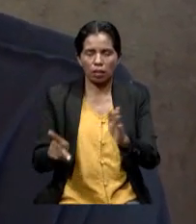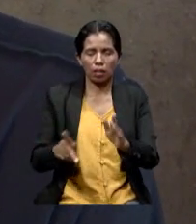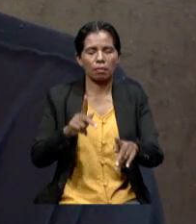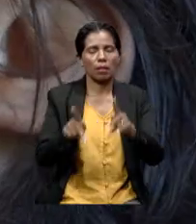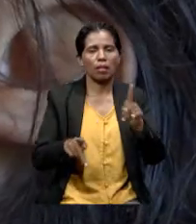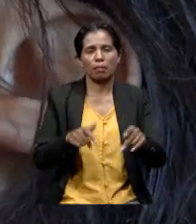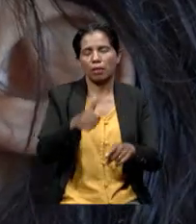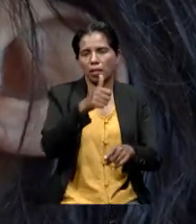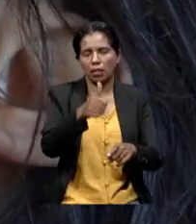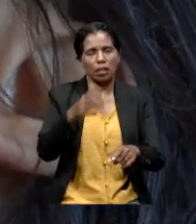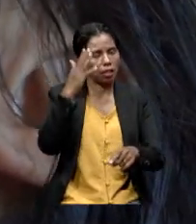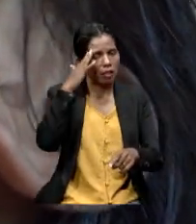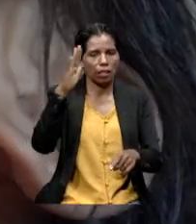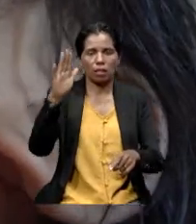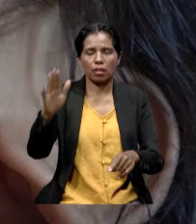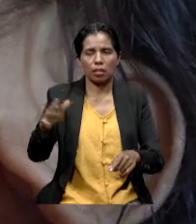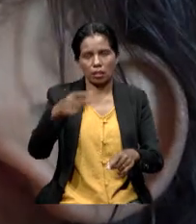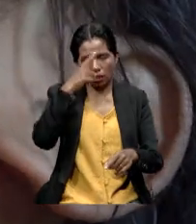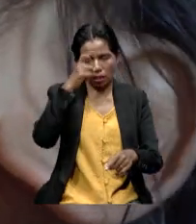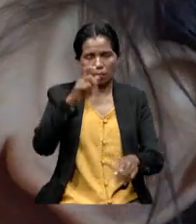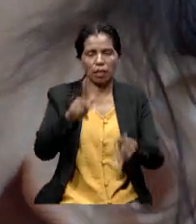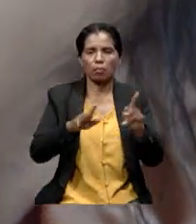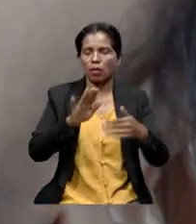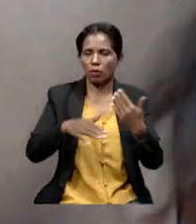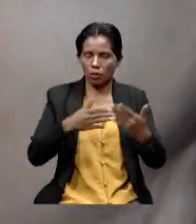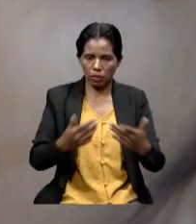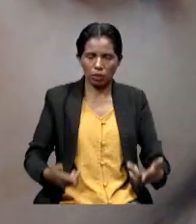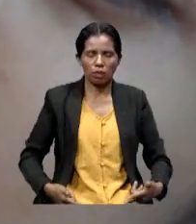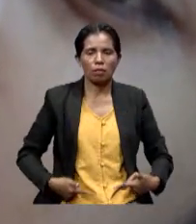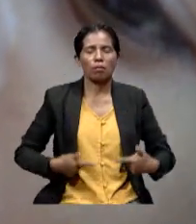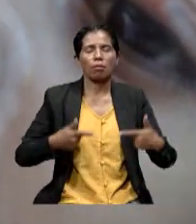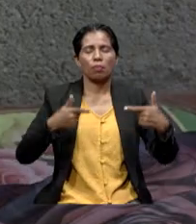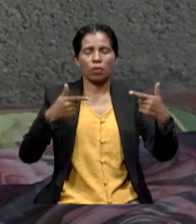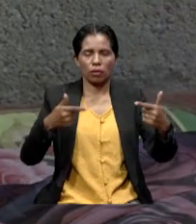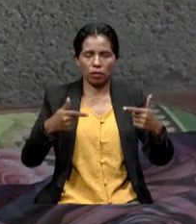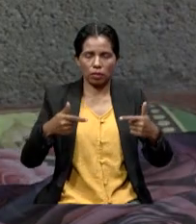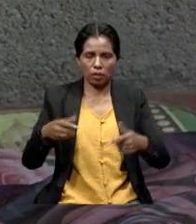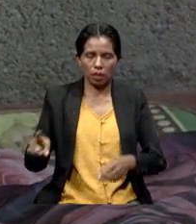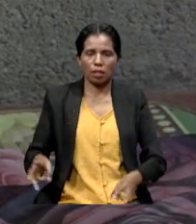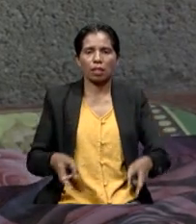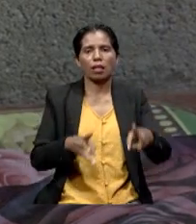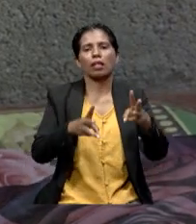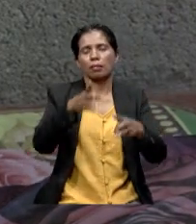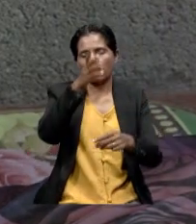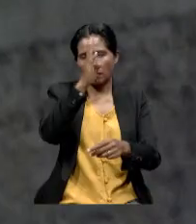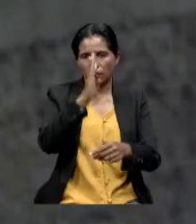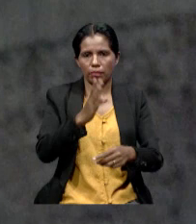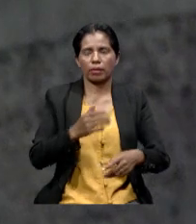ida lahatene, tamba ema hotu moris tir dalang nai maromak niang.